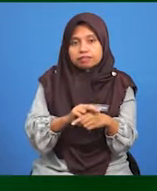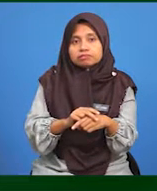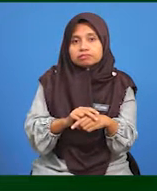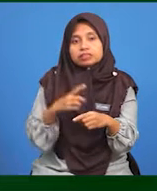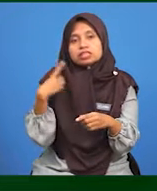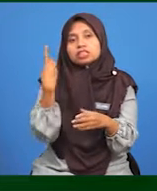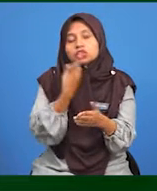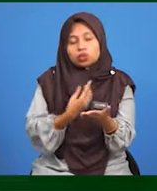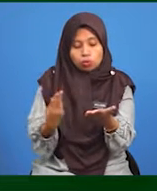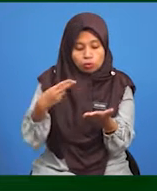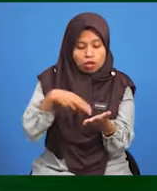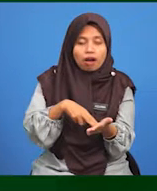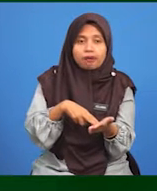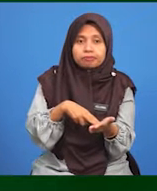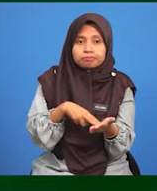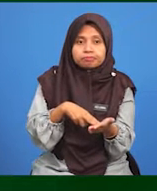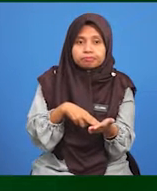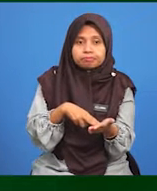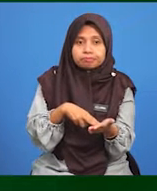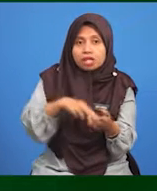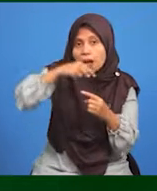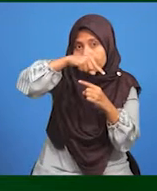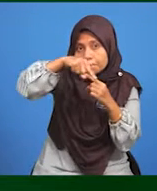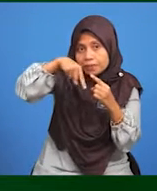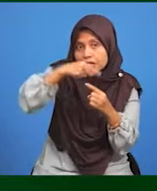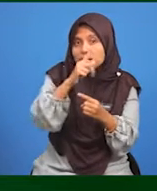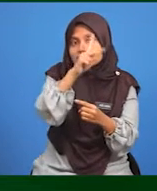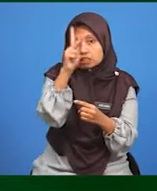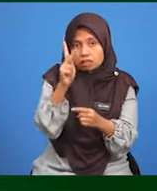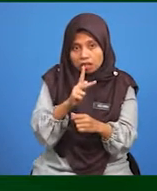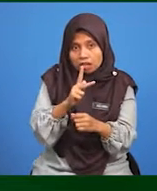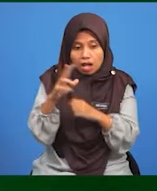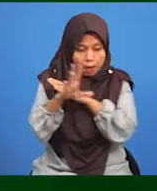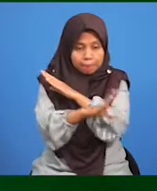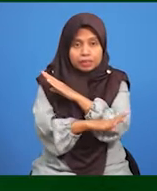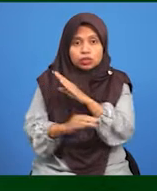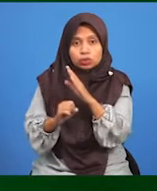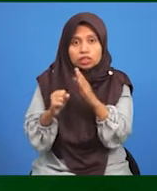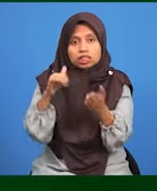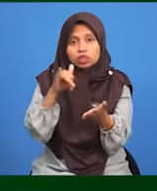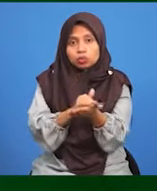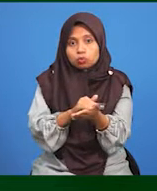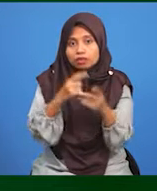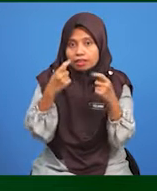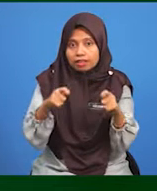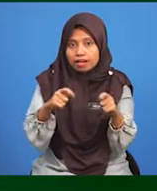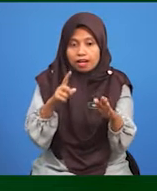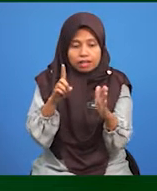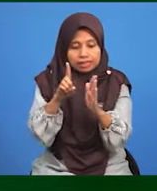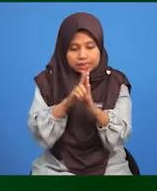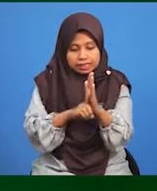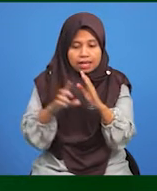Ayo kita ulang Hai ayat tadi Bilakah pencuri itu telah